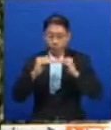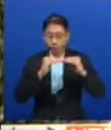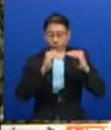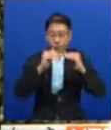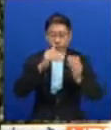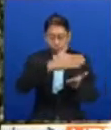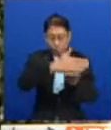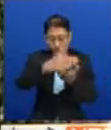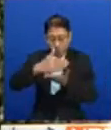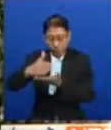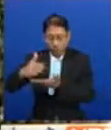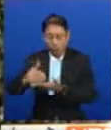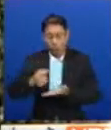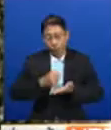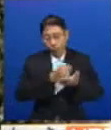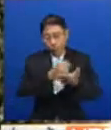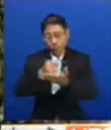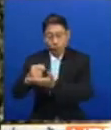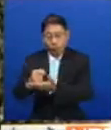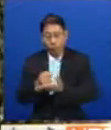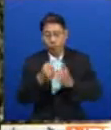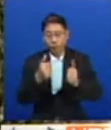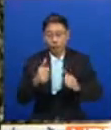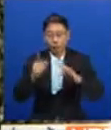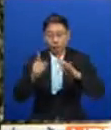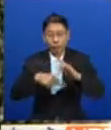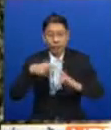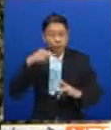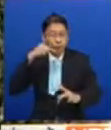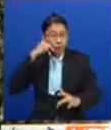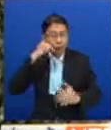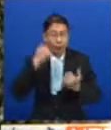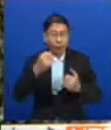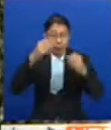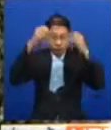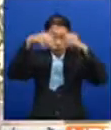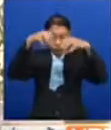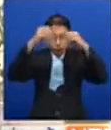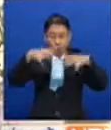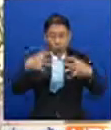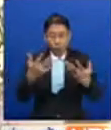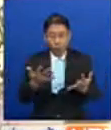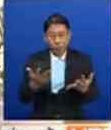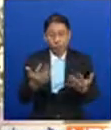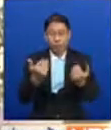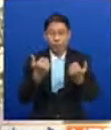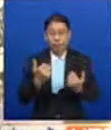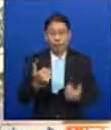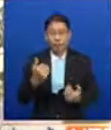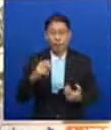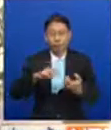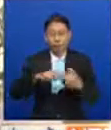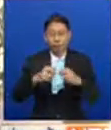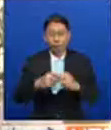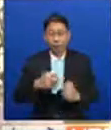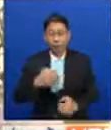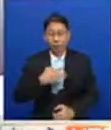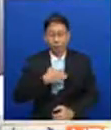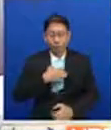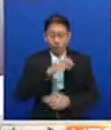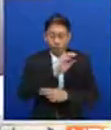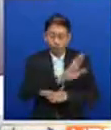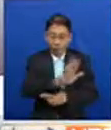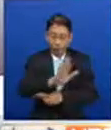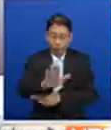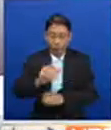แบ่งปันก็จะเป็นการช่วยบรรเทาวิกฤตขาดแคลนน้ำในระยะที่ฝนทิ้งช่วงในขณะนี้ได้ค่ะก็เป็นสิ่งที่ฝากมาจากผู้อำนวยการ